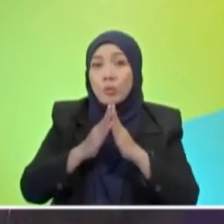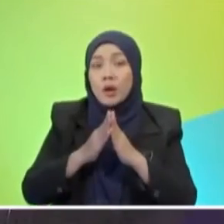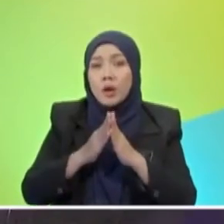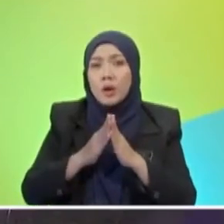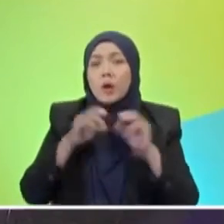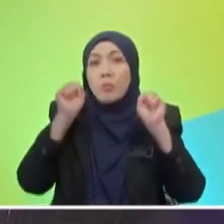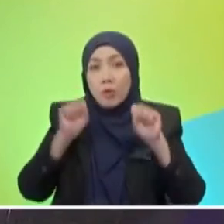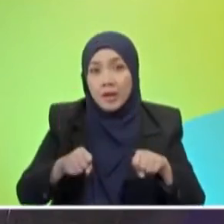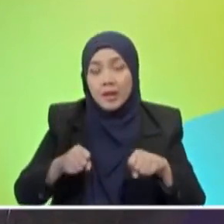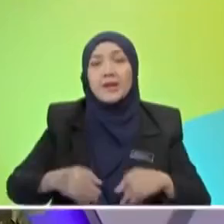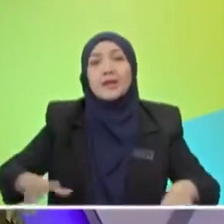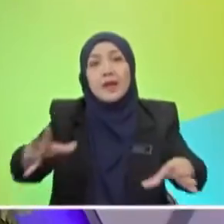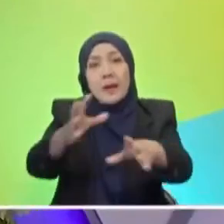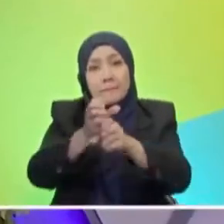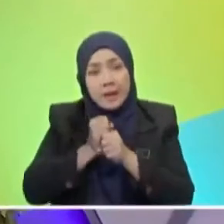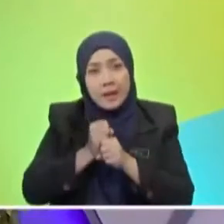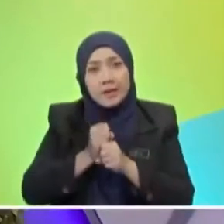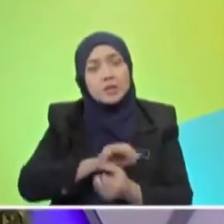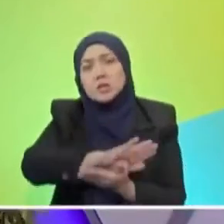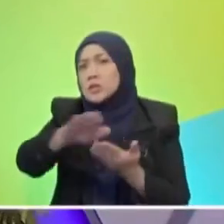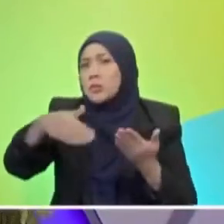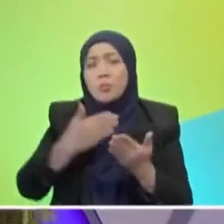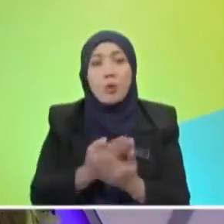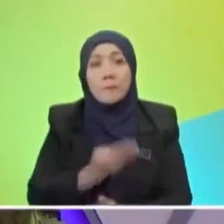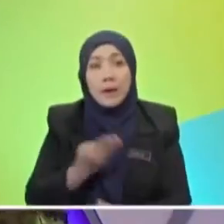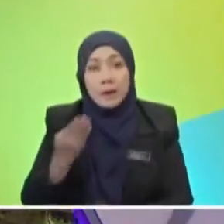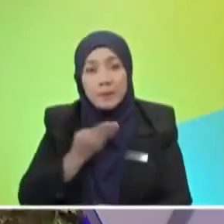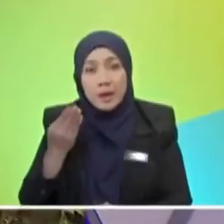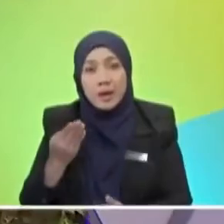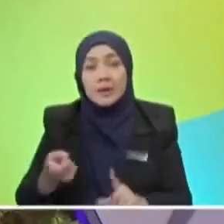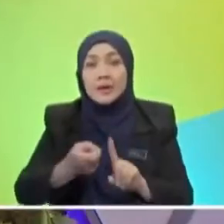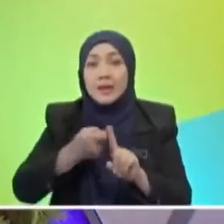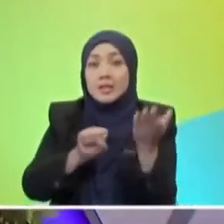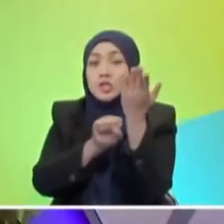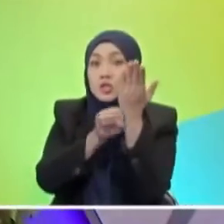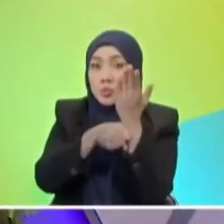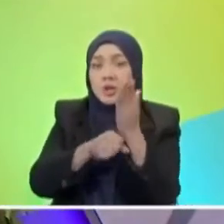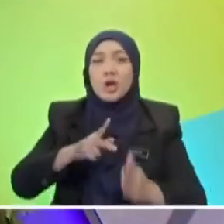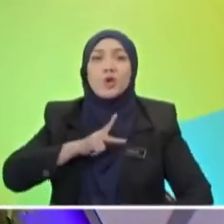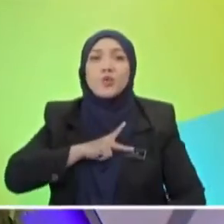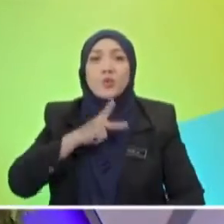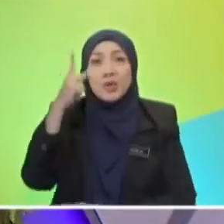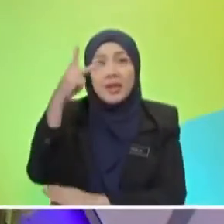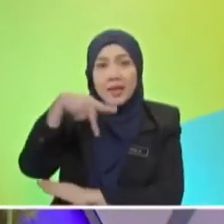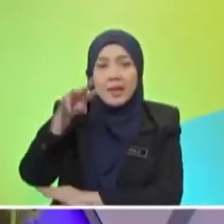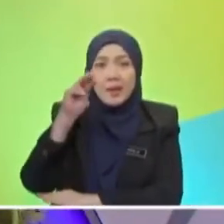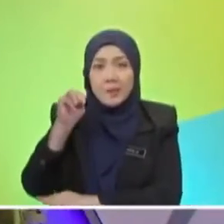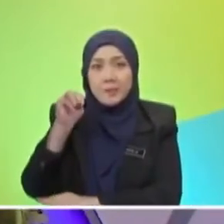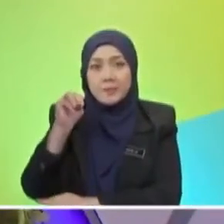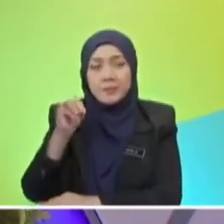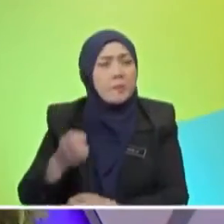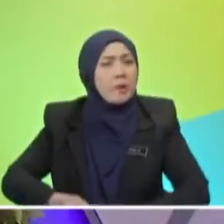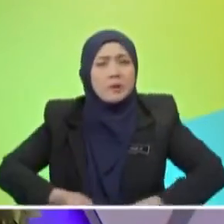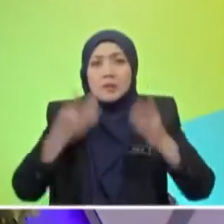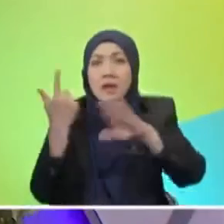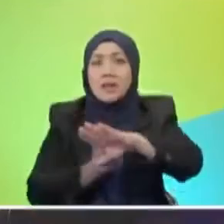boleh layari ataupun dapati sumber-sumber ini? Di laman sesawang sumberku KPM. Dapatkan di situ. itu banyak latihan